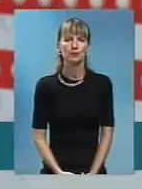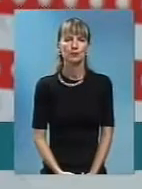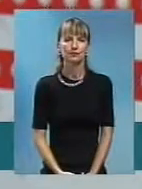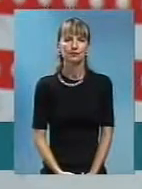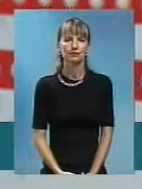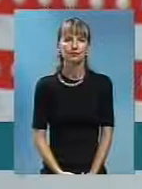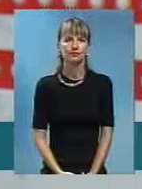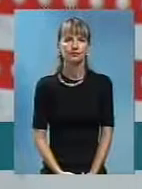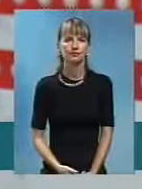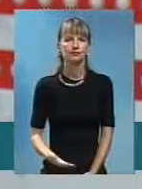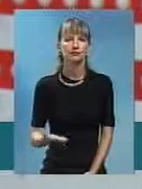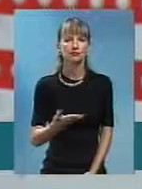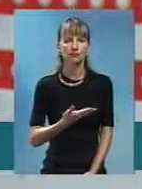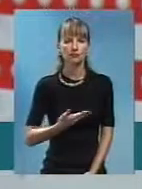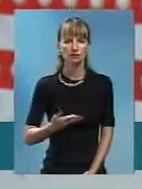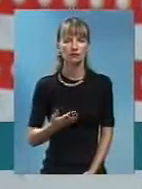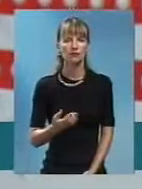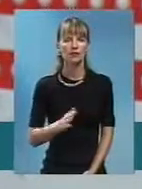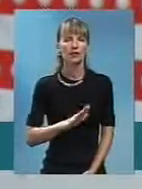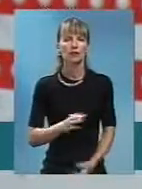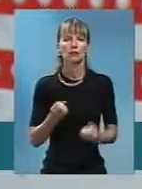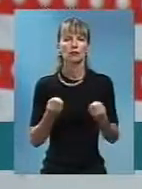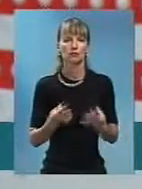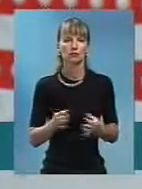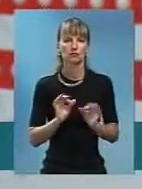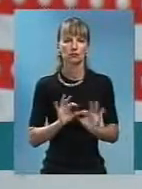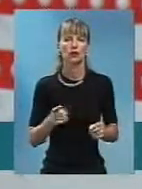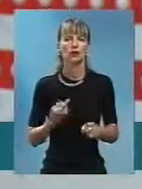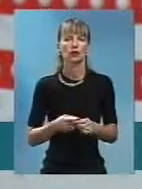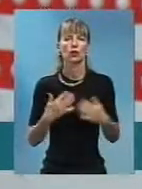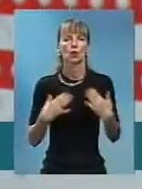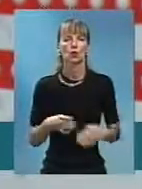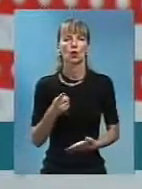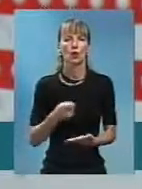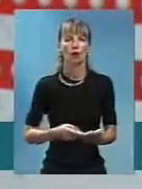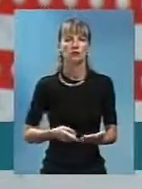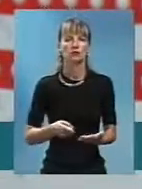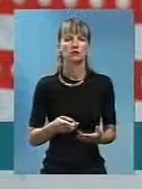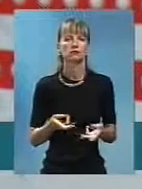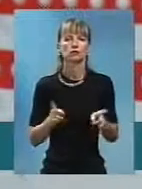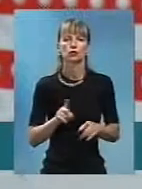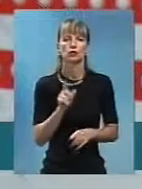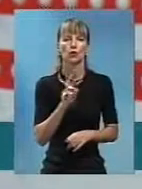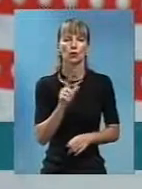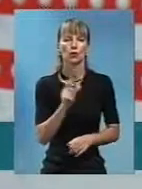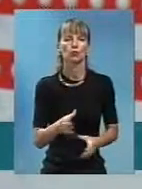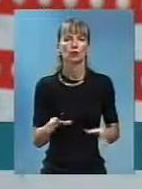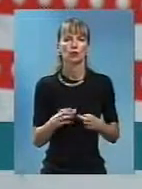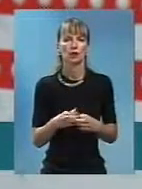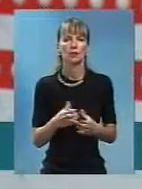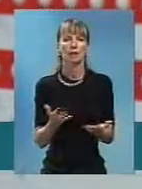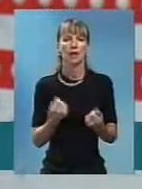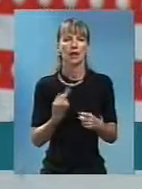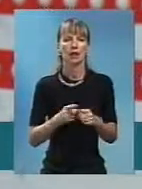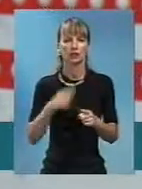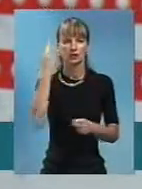Ми не просто доводимо, це вже доведено і залишається лише, щоб суспільство прийняло цю